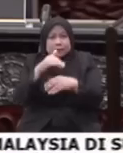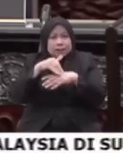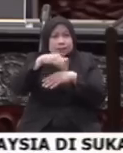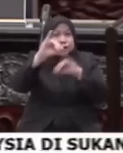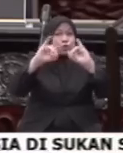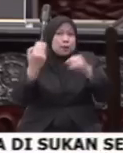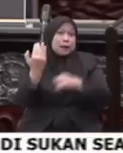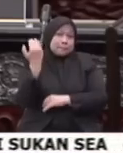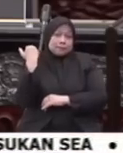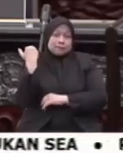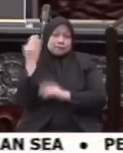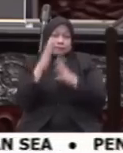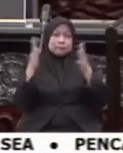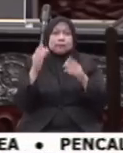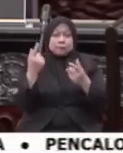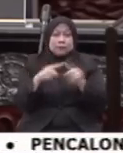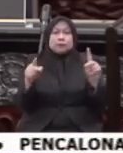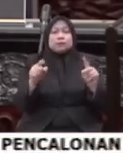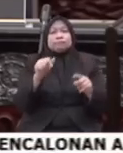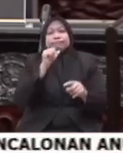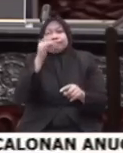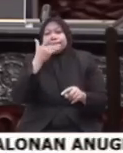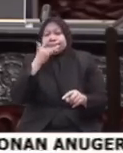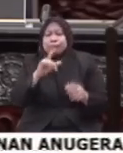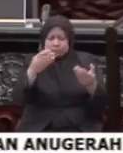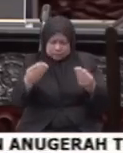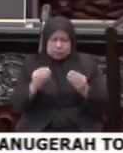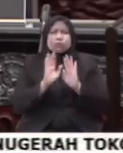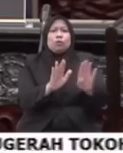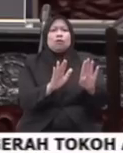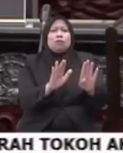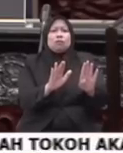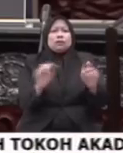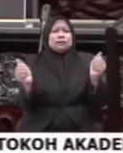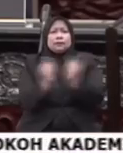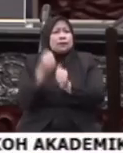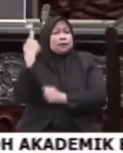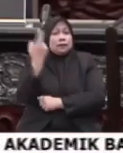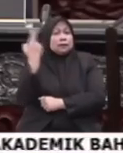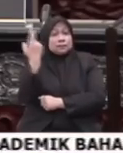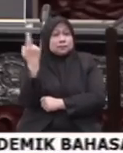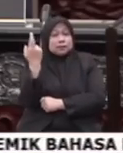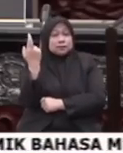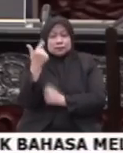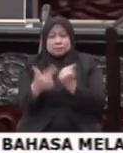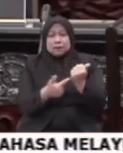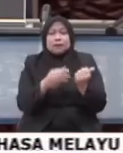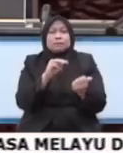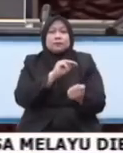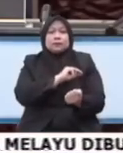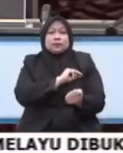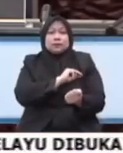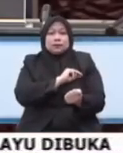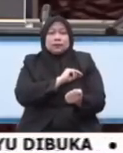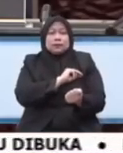yang lalu Malangnya pada Pagi ini saya lihat usul tersebut telah ditolak dengan alasan bahwa Menteri Keuangan